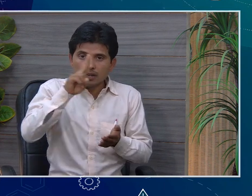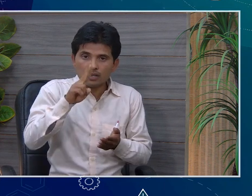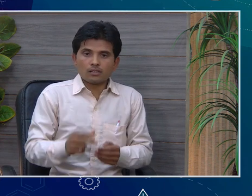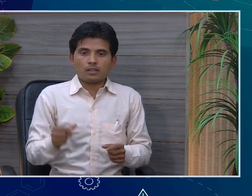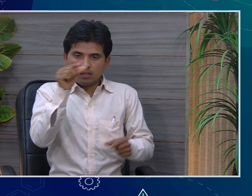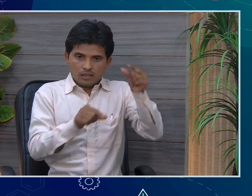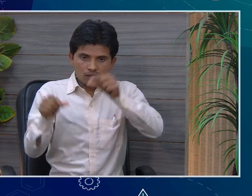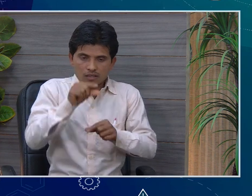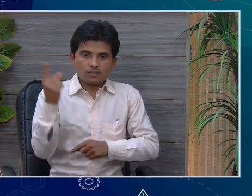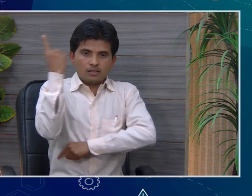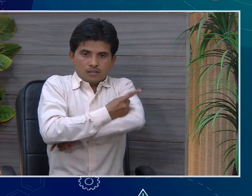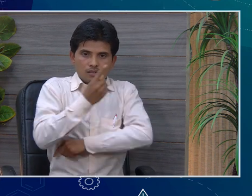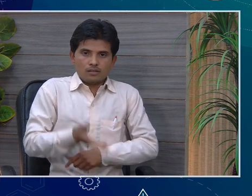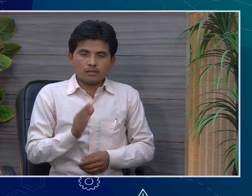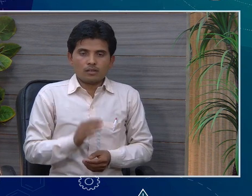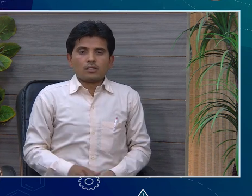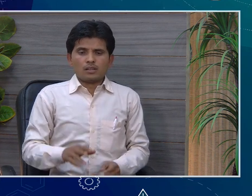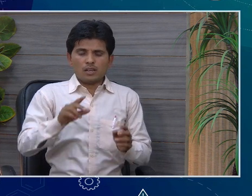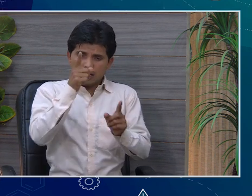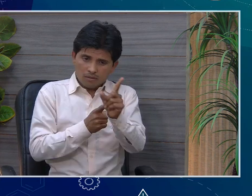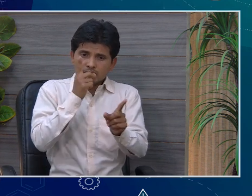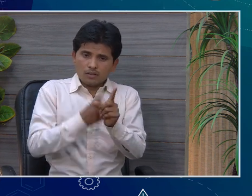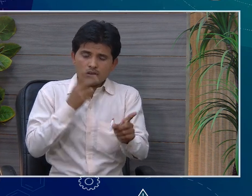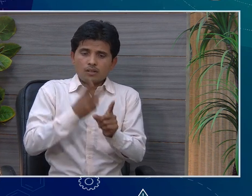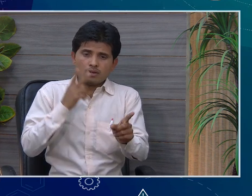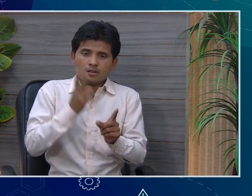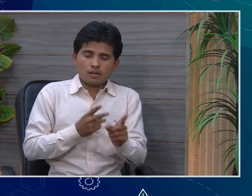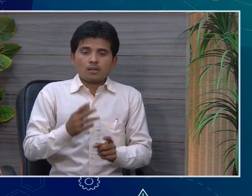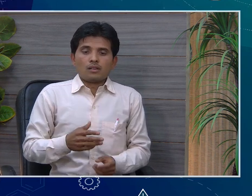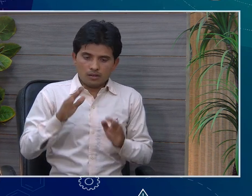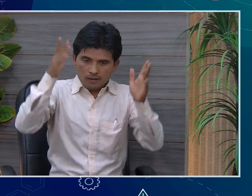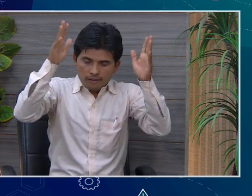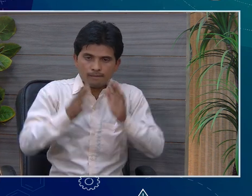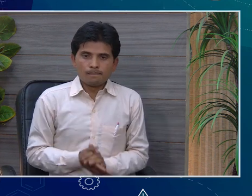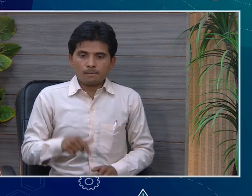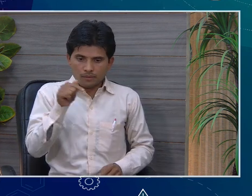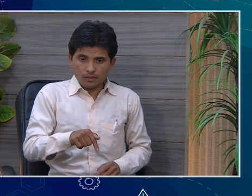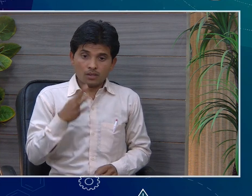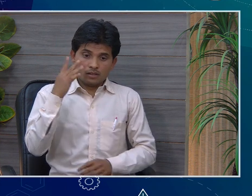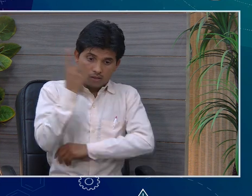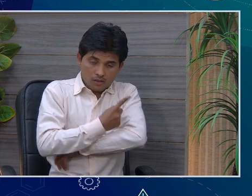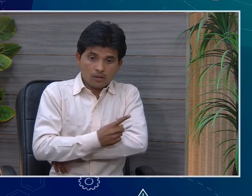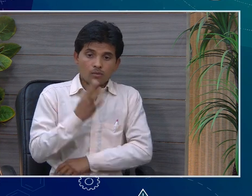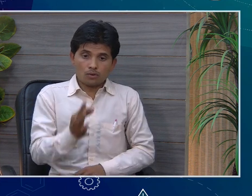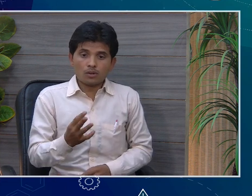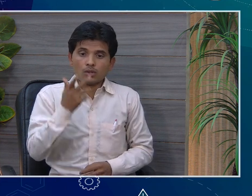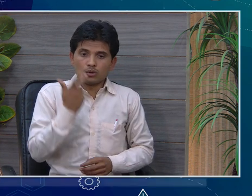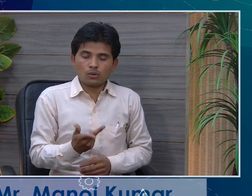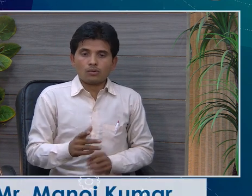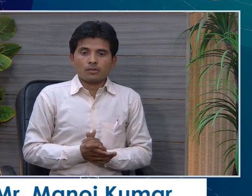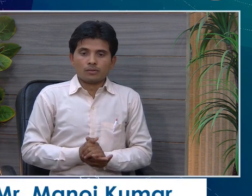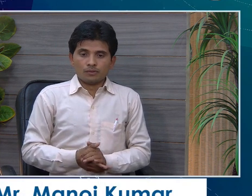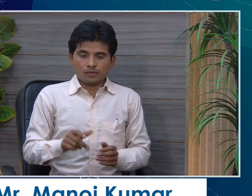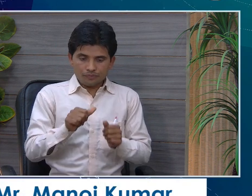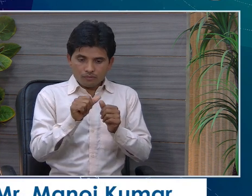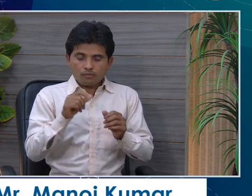नेशनल साइंस डे कि हम हर साल सेलिब्रेट करते हैं यह दिन हम खास तौर पर लेकर आते हैं क्यों मनाया जाता है यह मैं आपको बता दूं कि